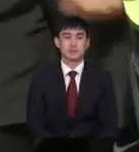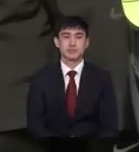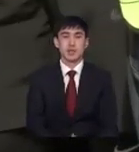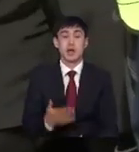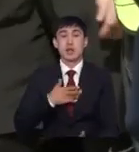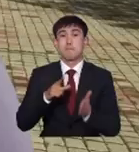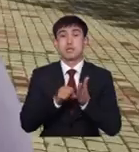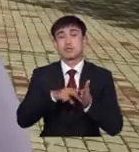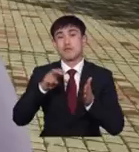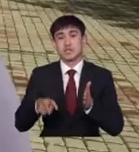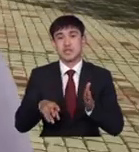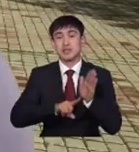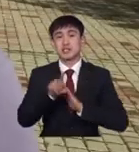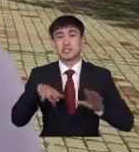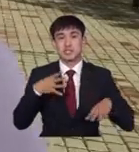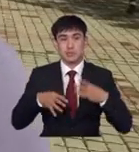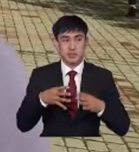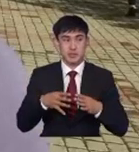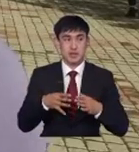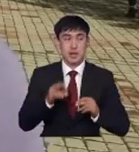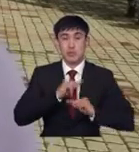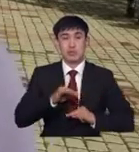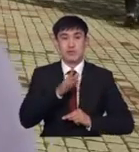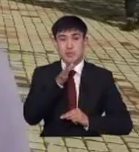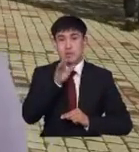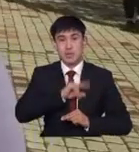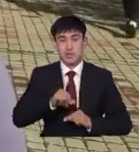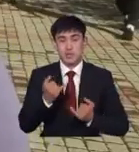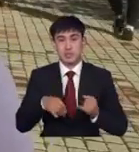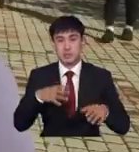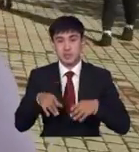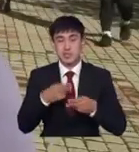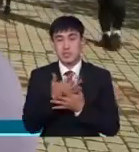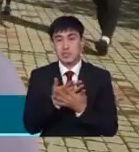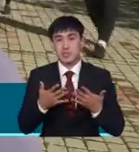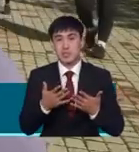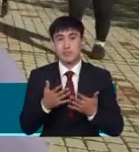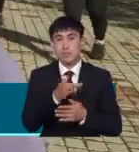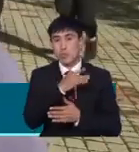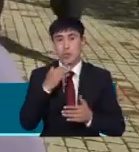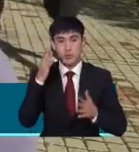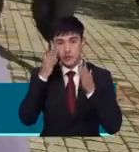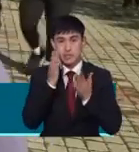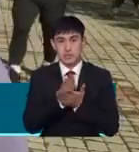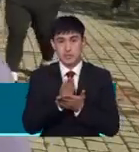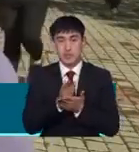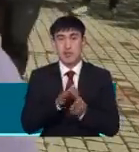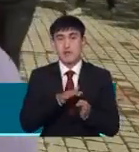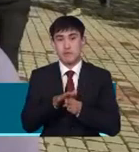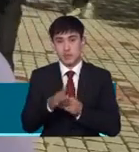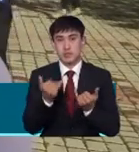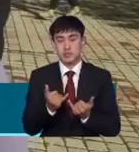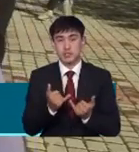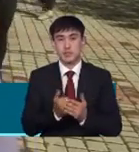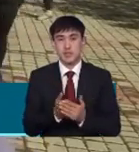спортом начала заниматься. Когда работали, времени не было заниматься этим и так далее. Мечт очень много. Все эти мечты выполняем.